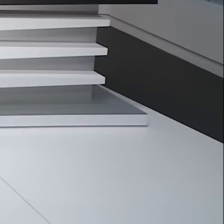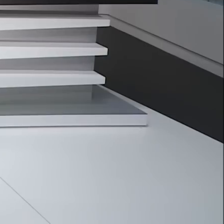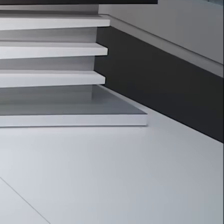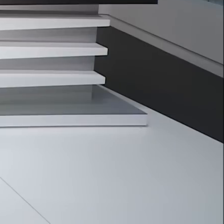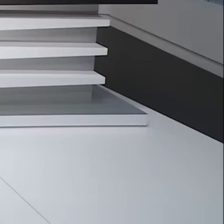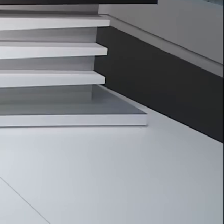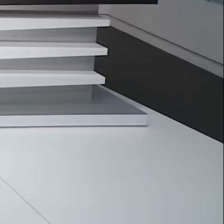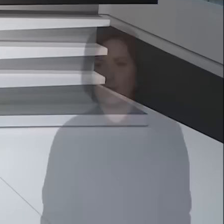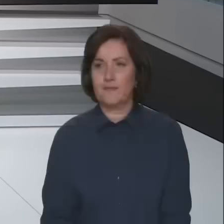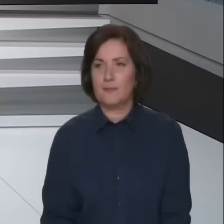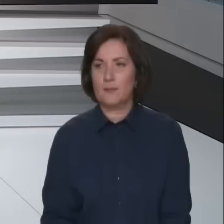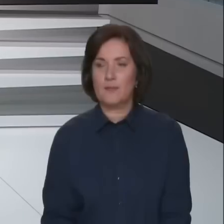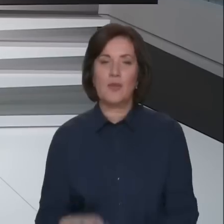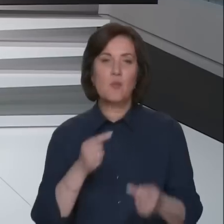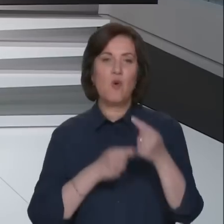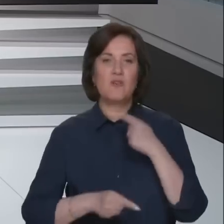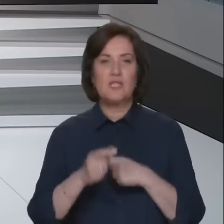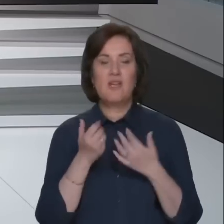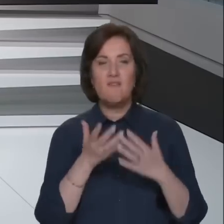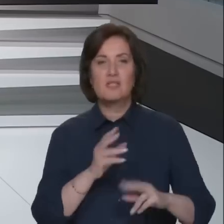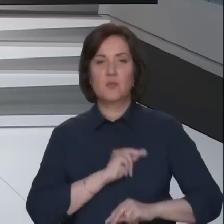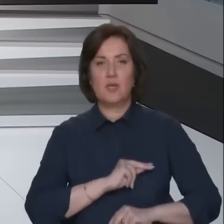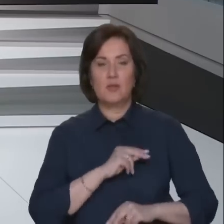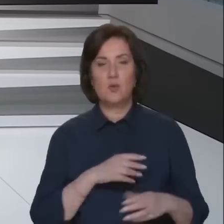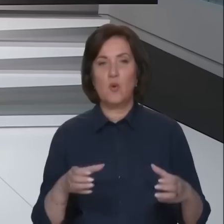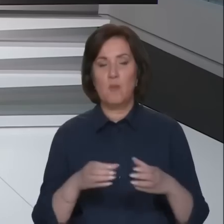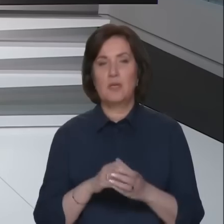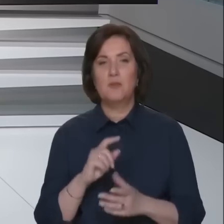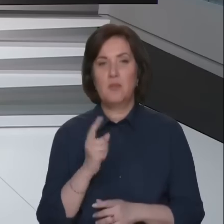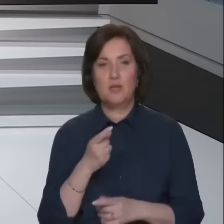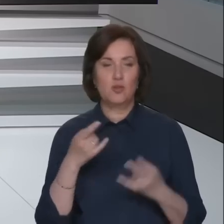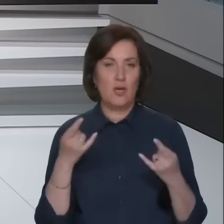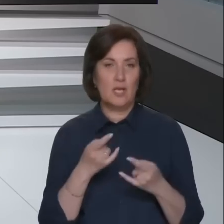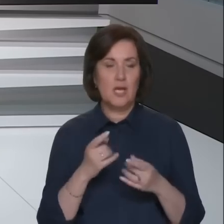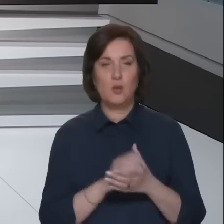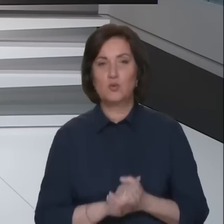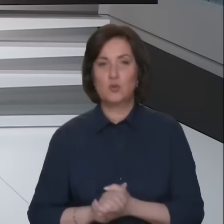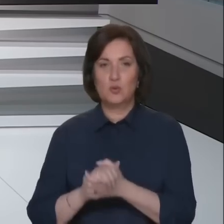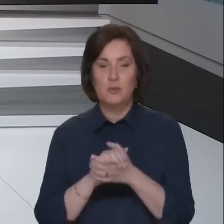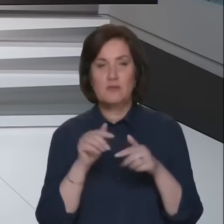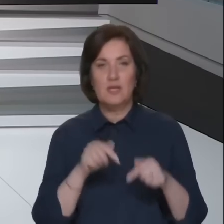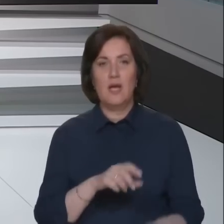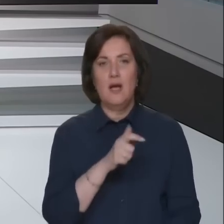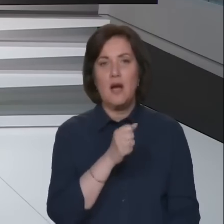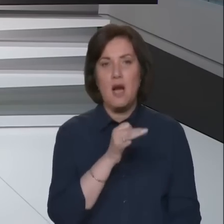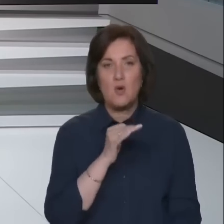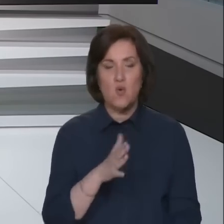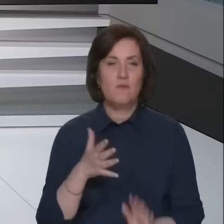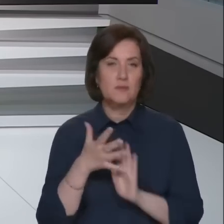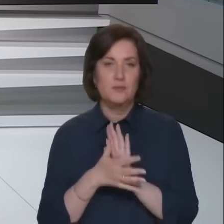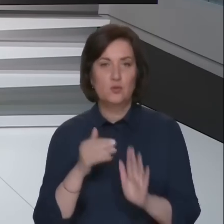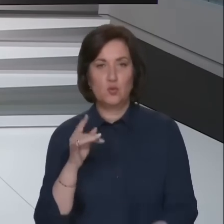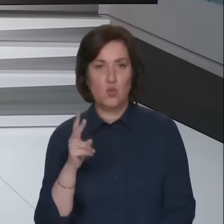Що ж, повертаємося до телемарафону. Для вас працює команда першого каналу Суспільного мовлення в студії Євгенія Гарков,